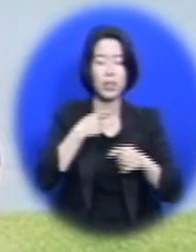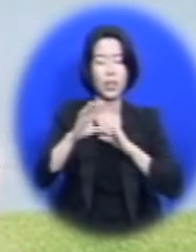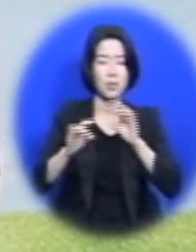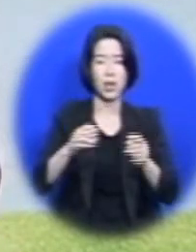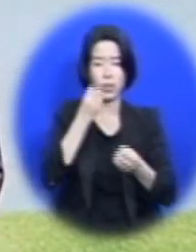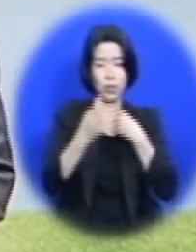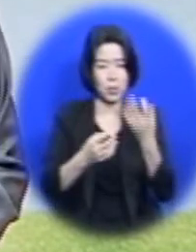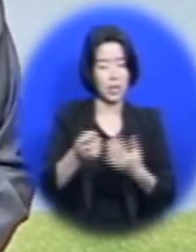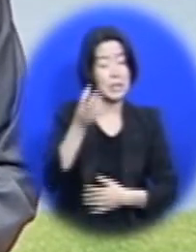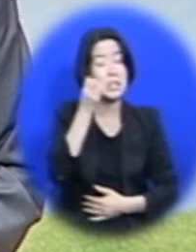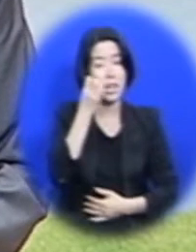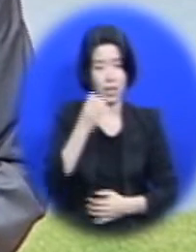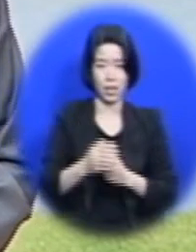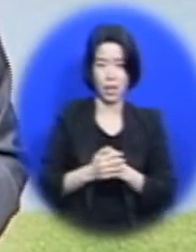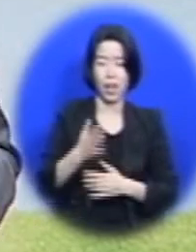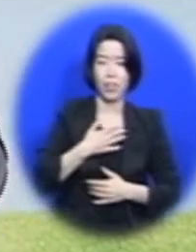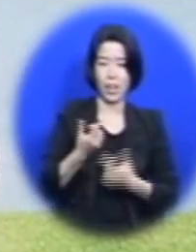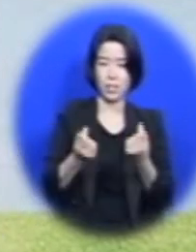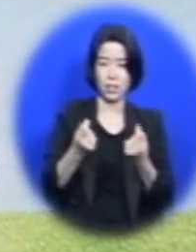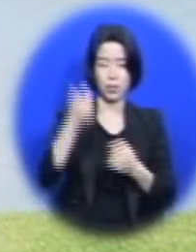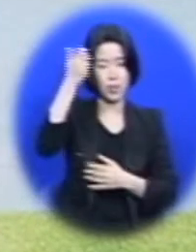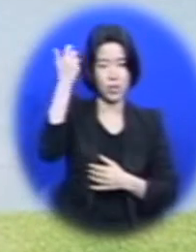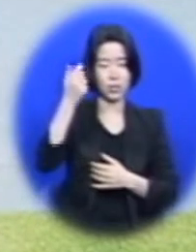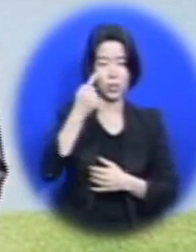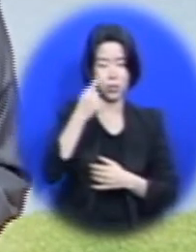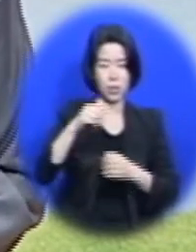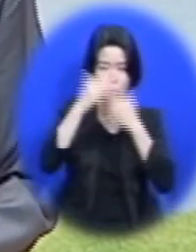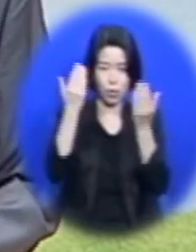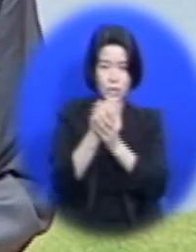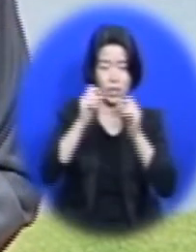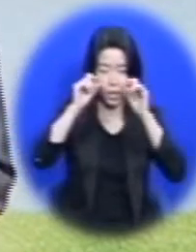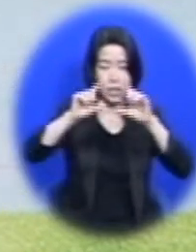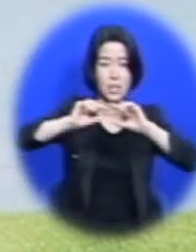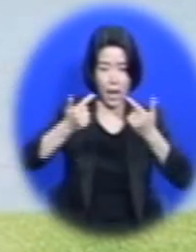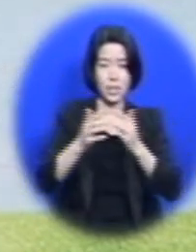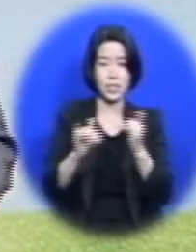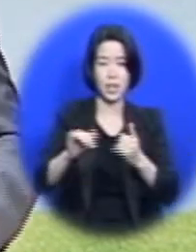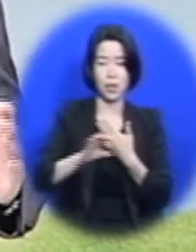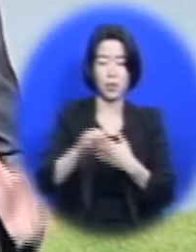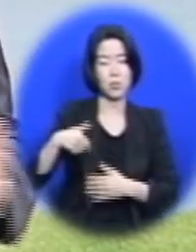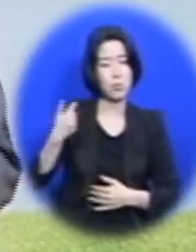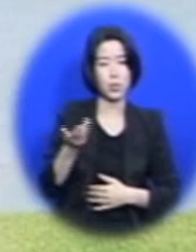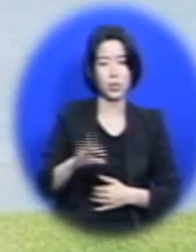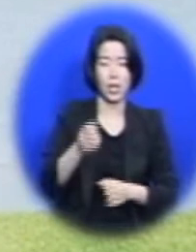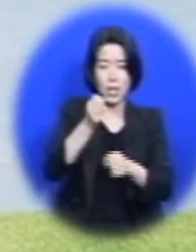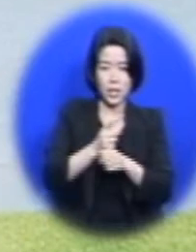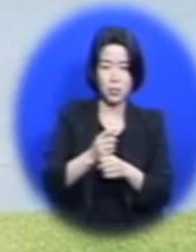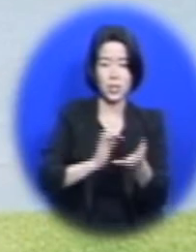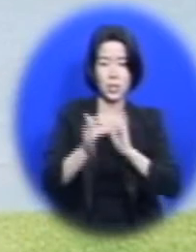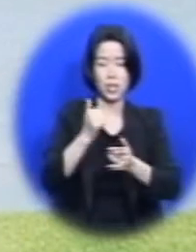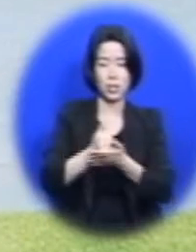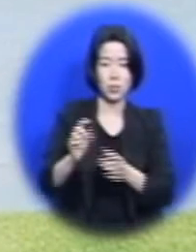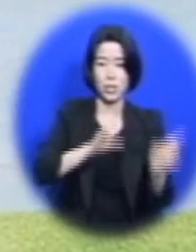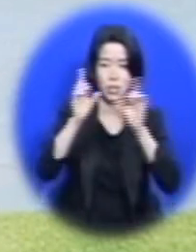고백이 의아합니다. 나처럼 영적인 눈이 완전히 열리지 않는 사람이라면 모르겠는데 이미 예수님으로 사신다면서